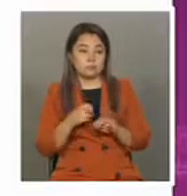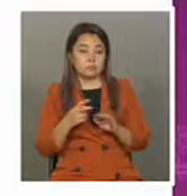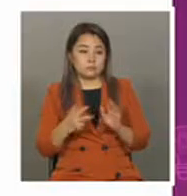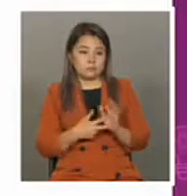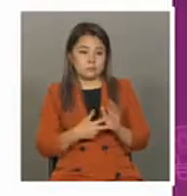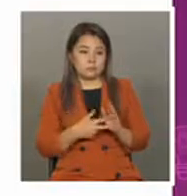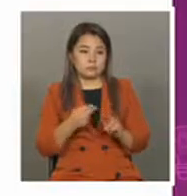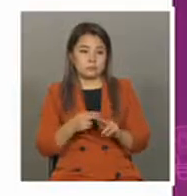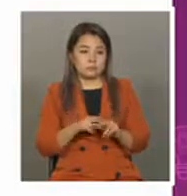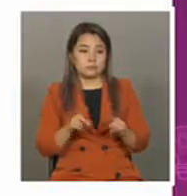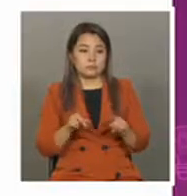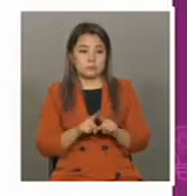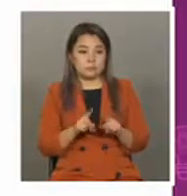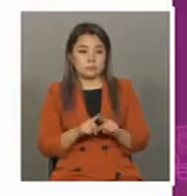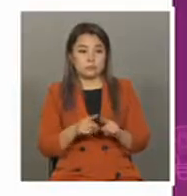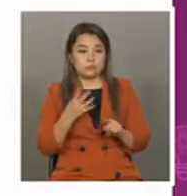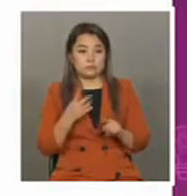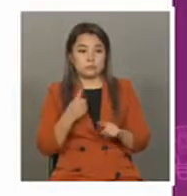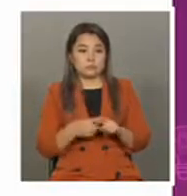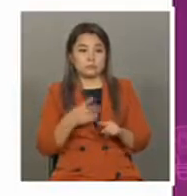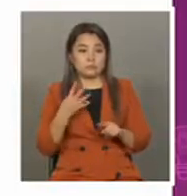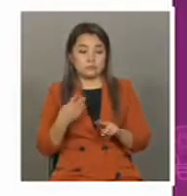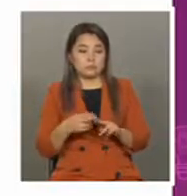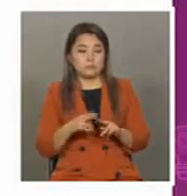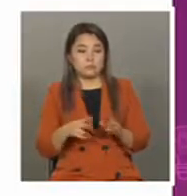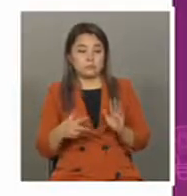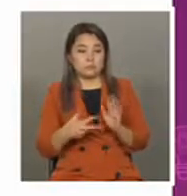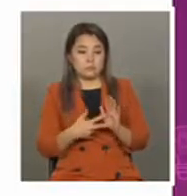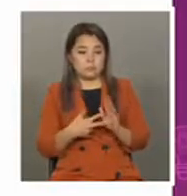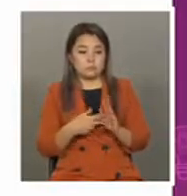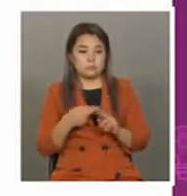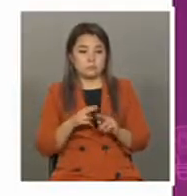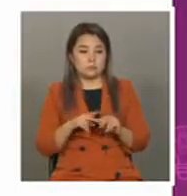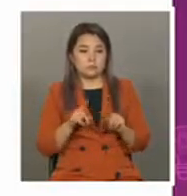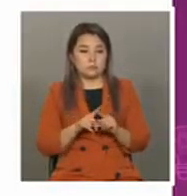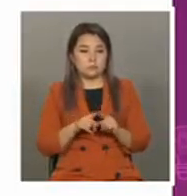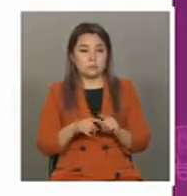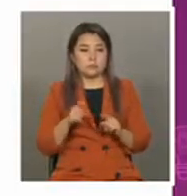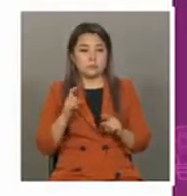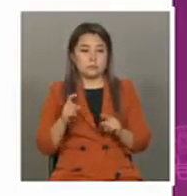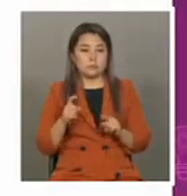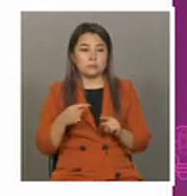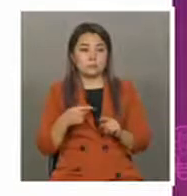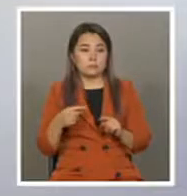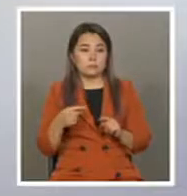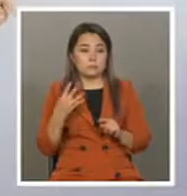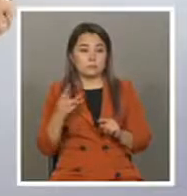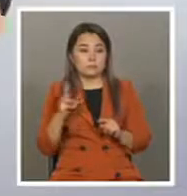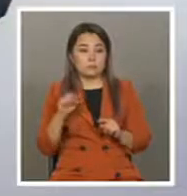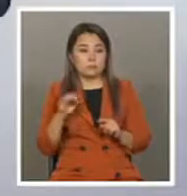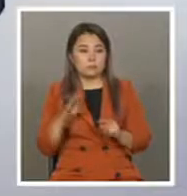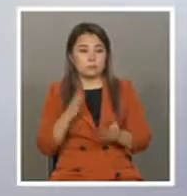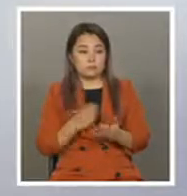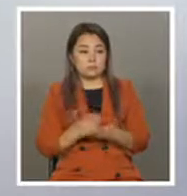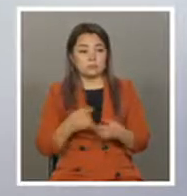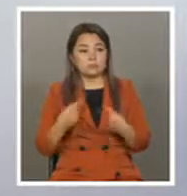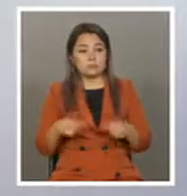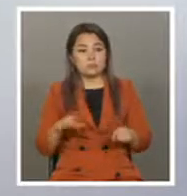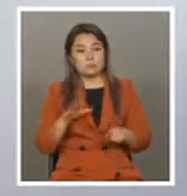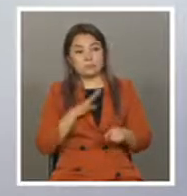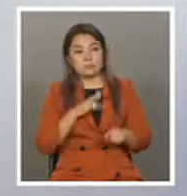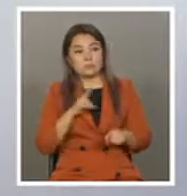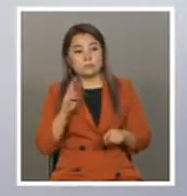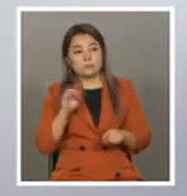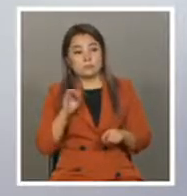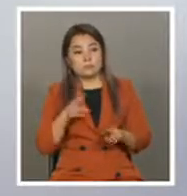Және де біздің сол жақтағы теңдіктің сол жағында 3 мүшеміз x азайтылған 4-тің квадраты. Кейде квадрат